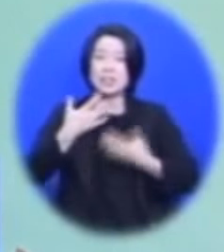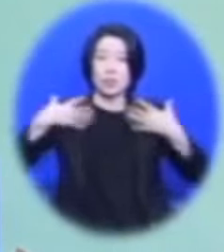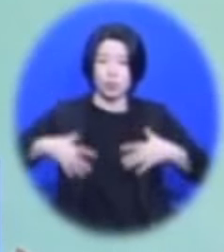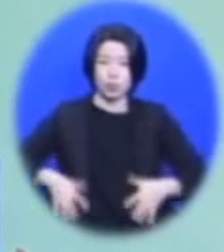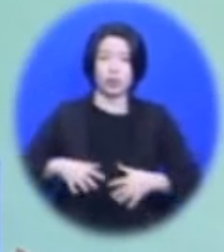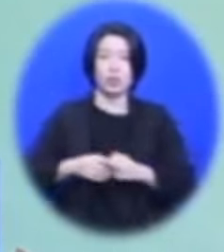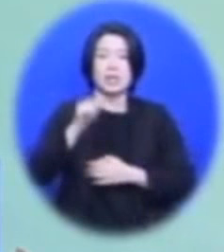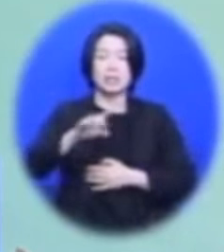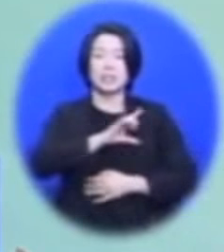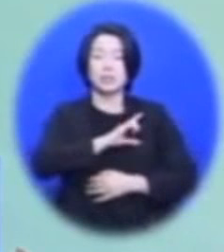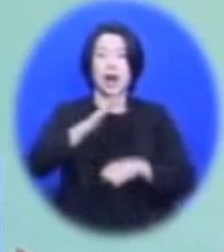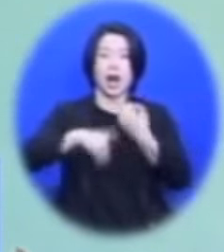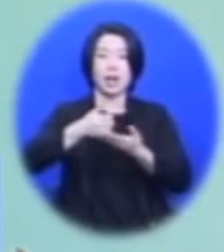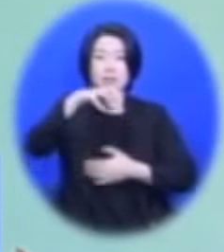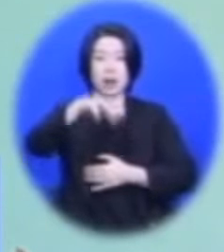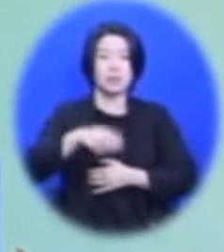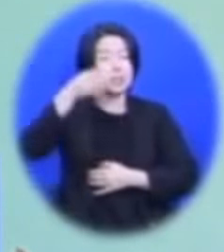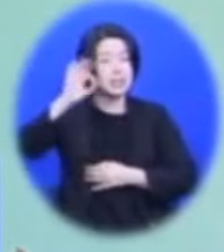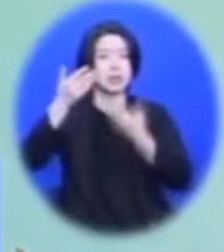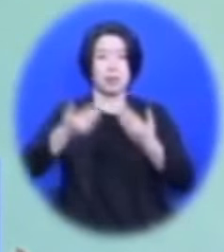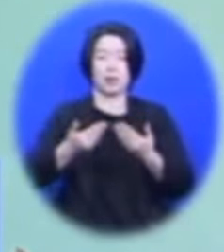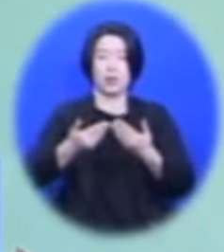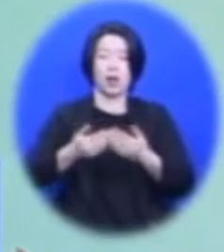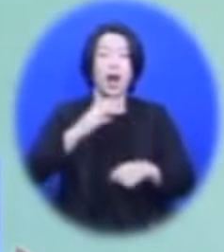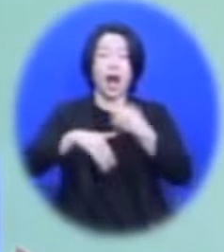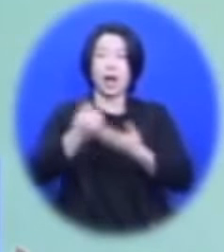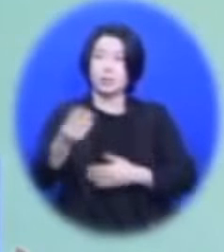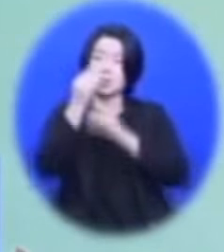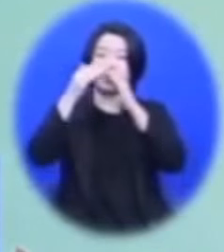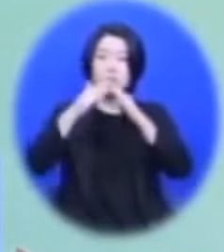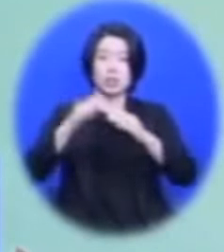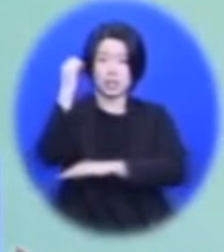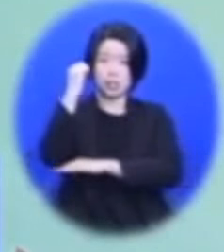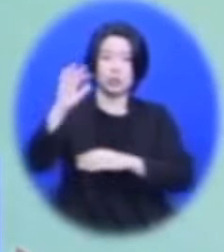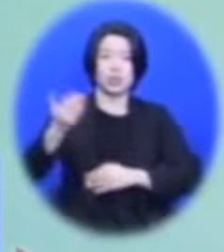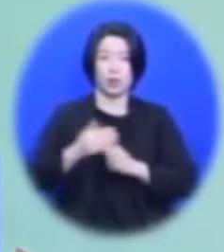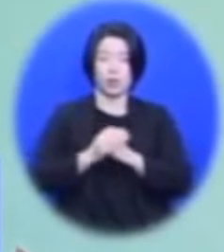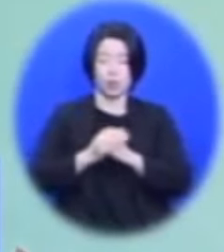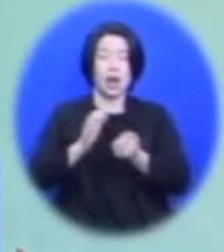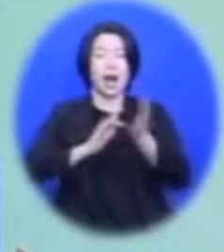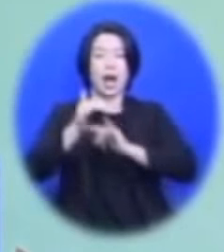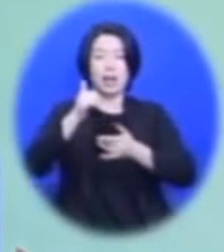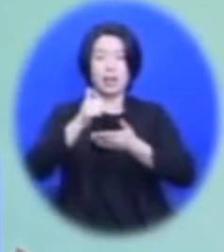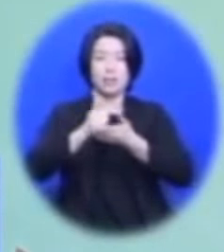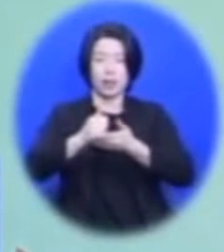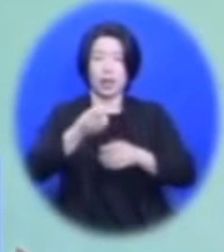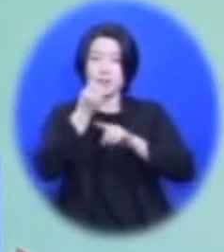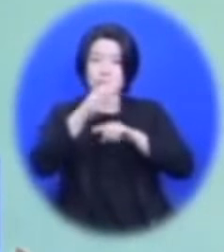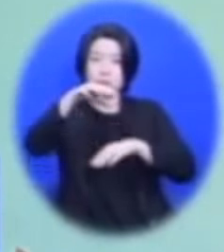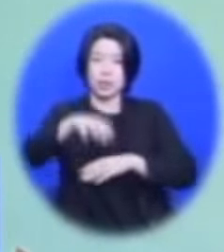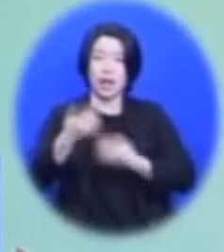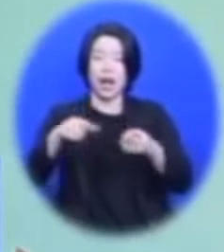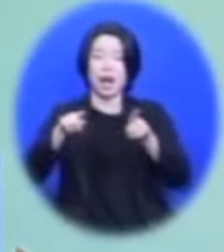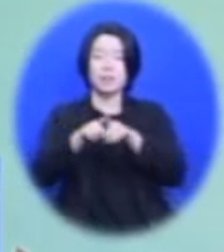이름을 하나님 앞에서 인정받을 것이고, 3장 12절에 하나님의 성전의 기둥이 되고, 3장 21절에 하나님 보좌에 함께 앉게